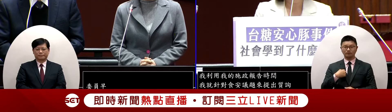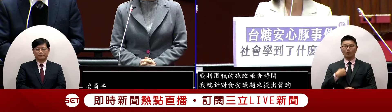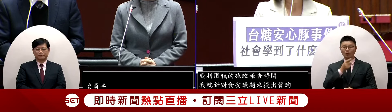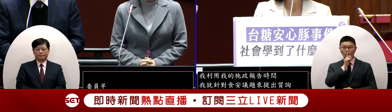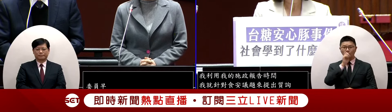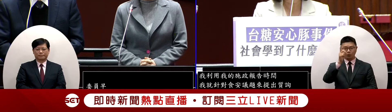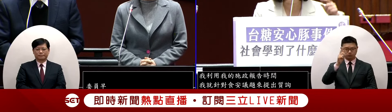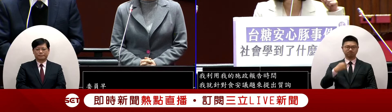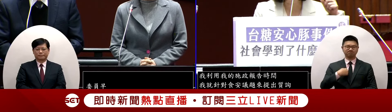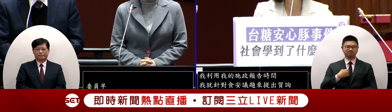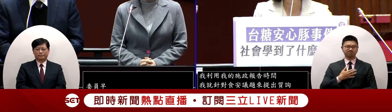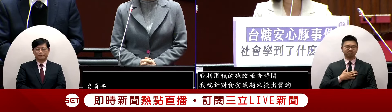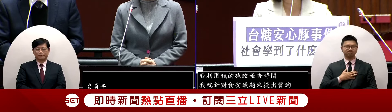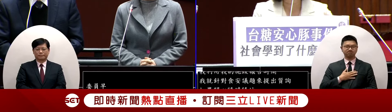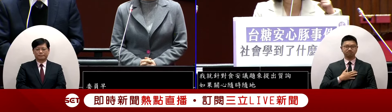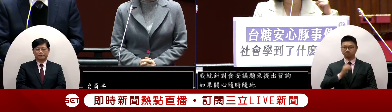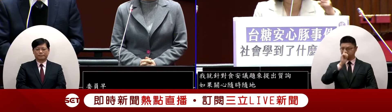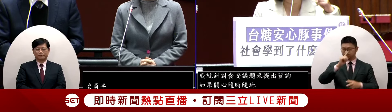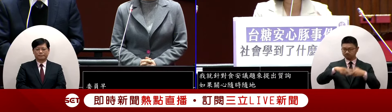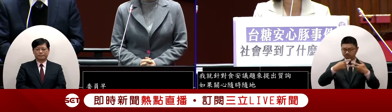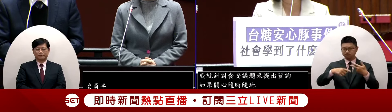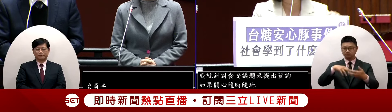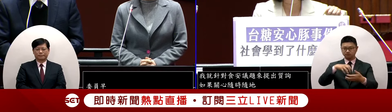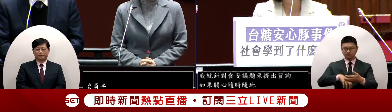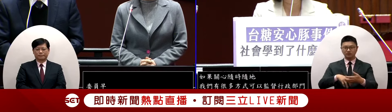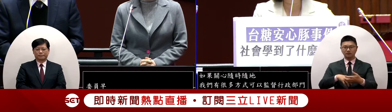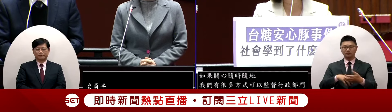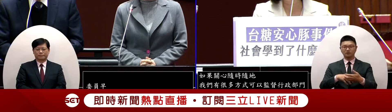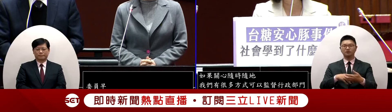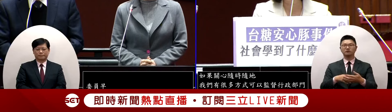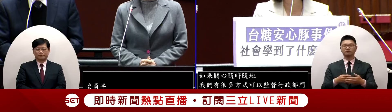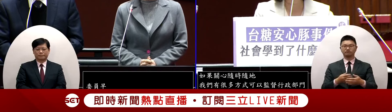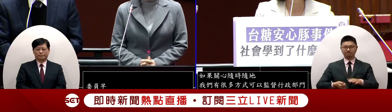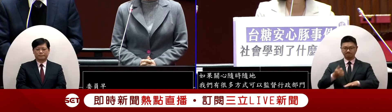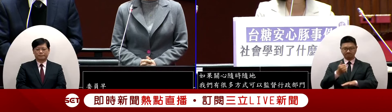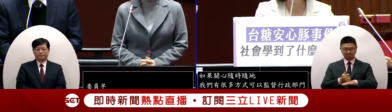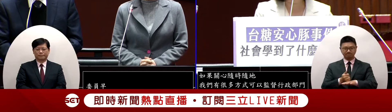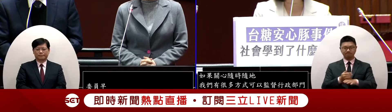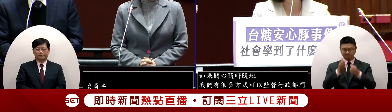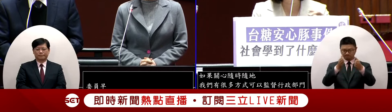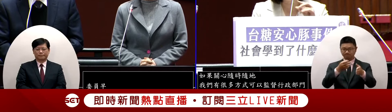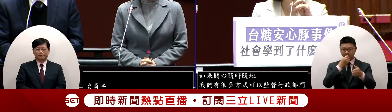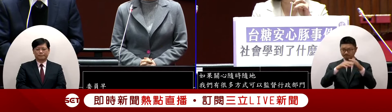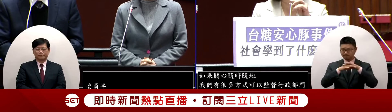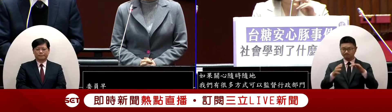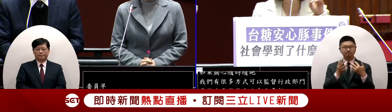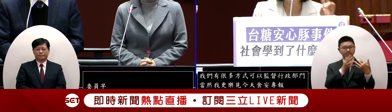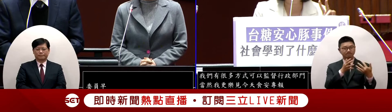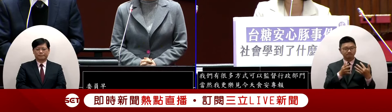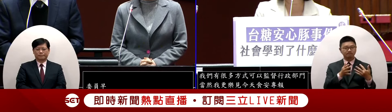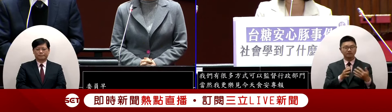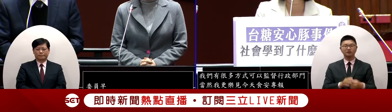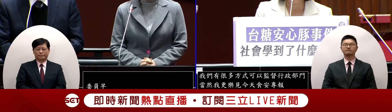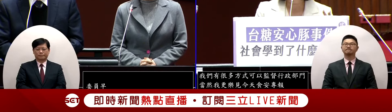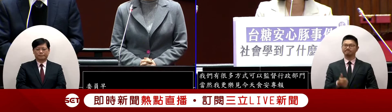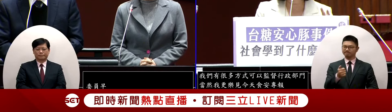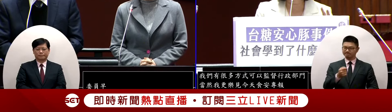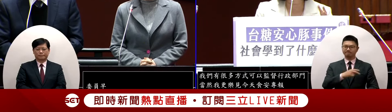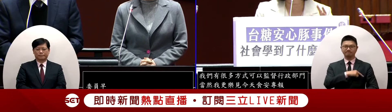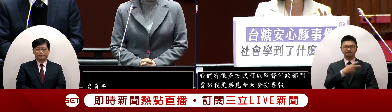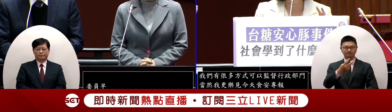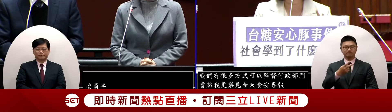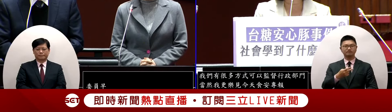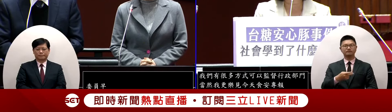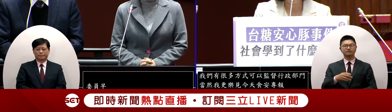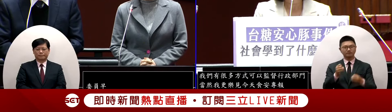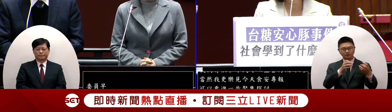唯一可以在一周内有两次机会在这里跟您讨论食安的委员。所以我很谢谢我们周二的讨论让我有